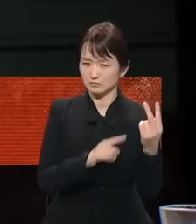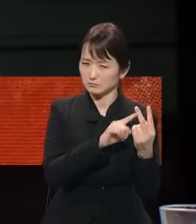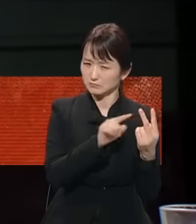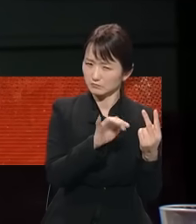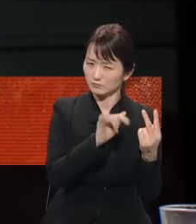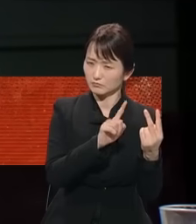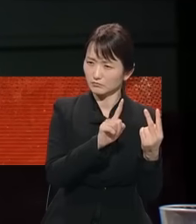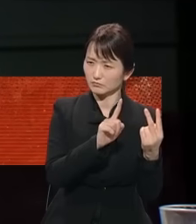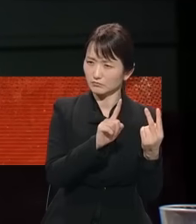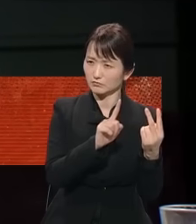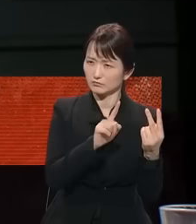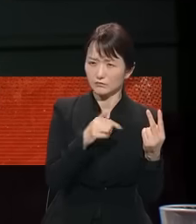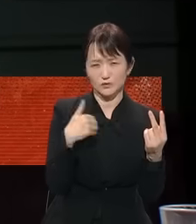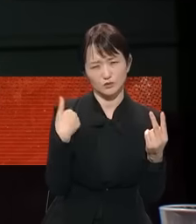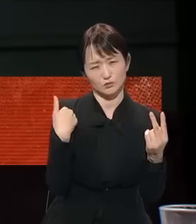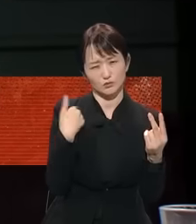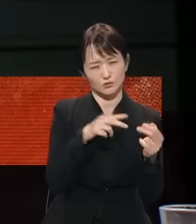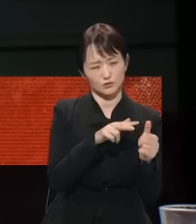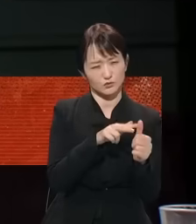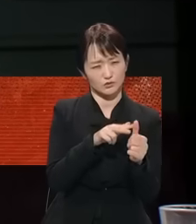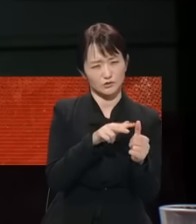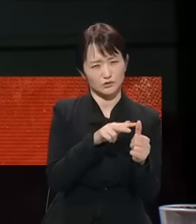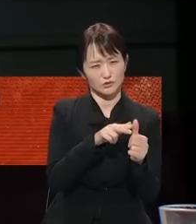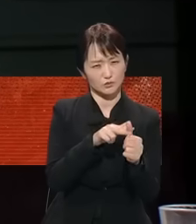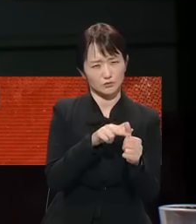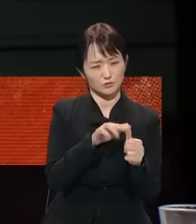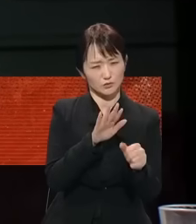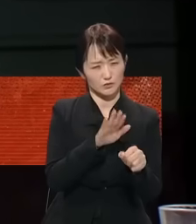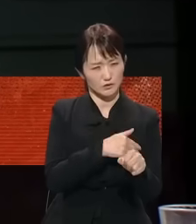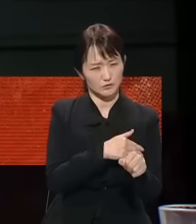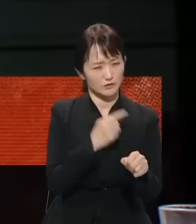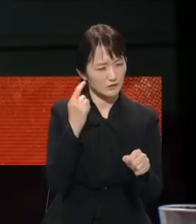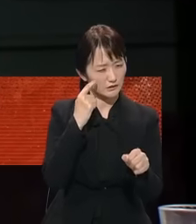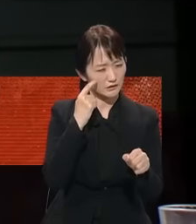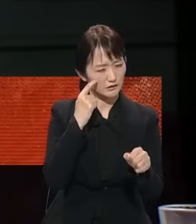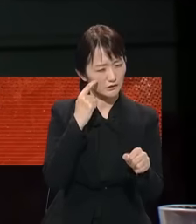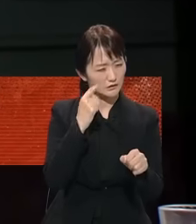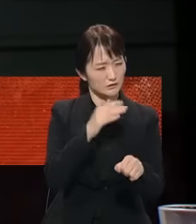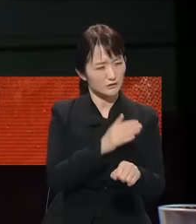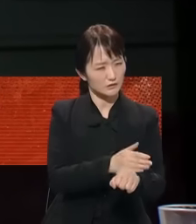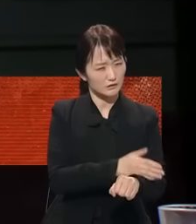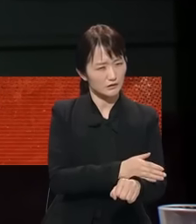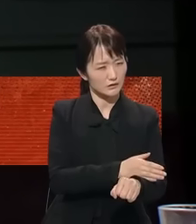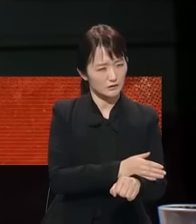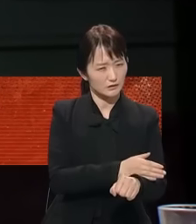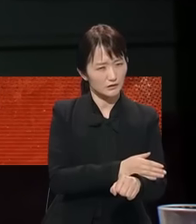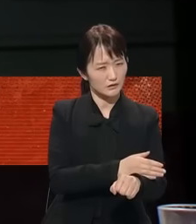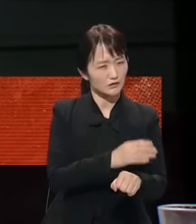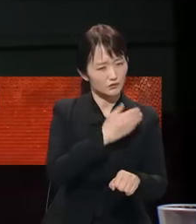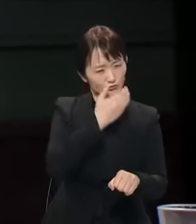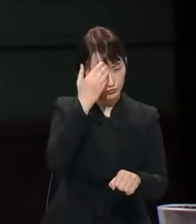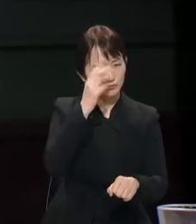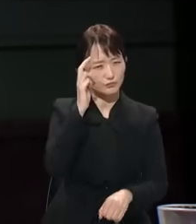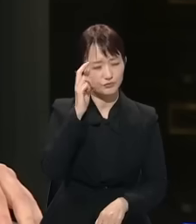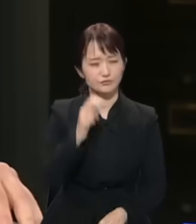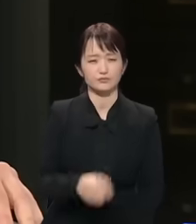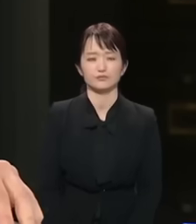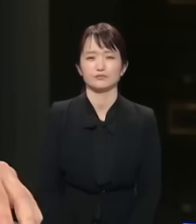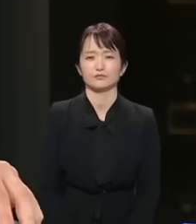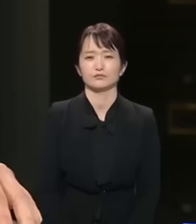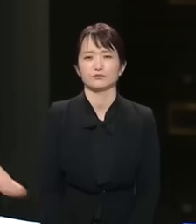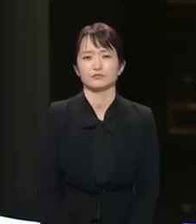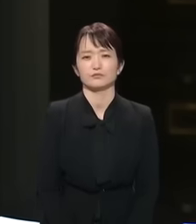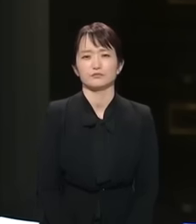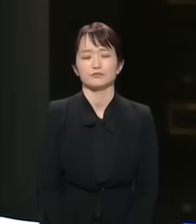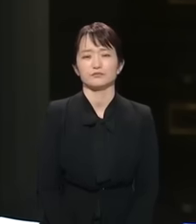어떤 정확하지 않은 정보를 듣고 좀 허황된 꿈을 꾸는 게 아닌가 이렇게 추측만 하고 있는 상황입니다. 그렇군요. 자,